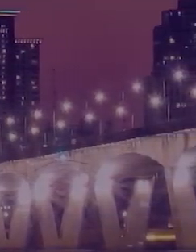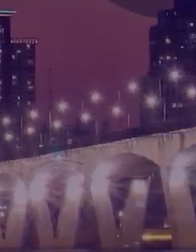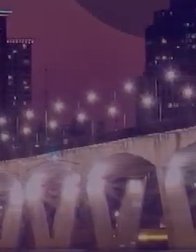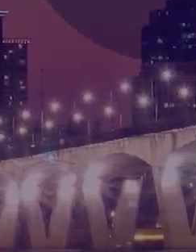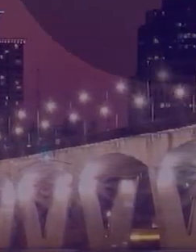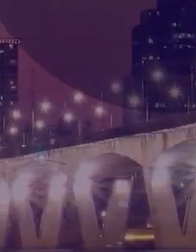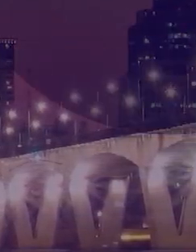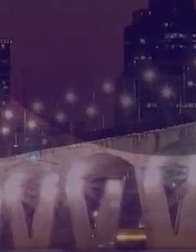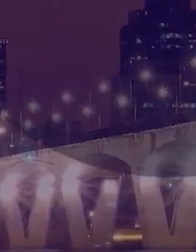있습니다